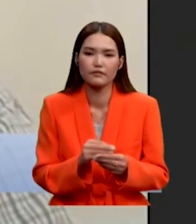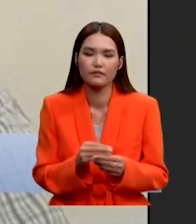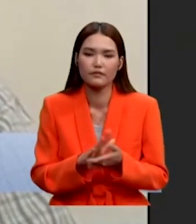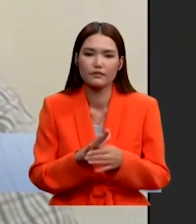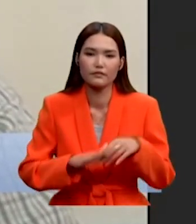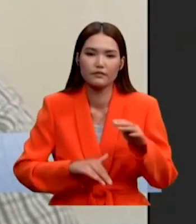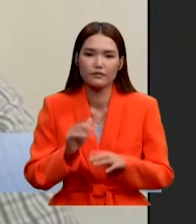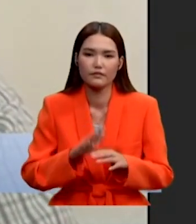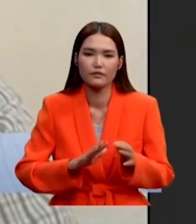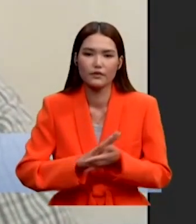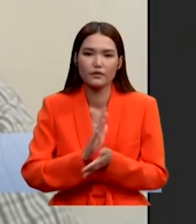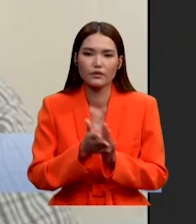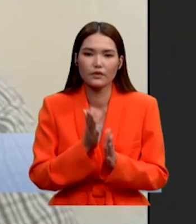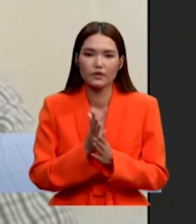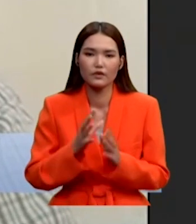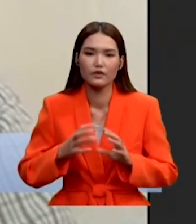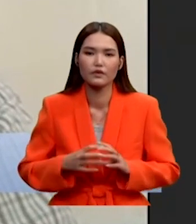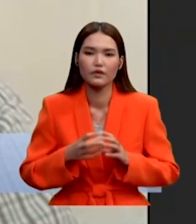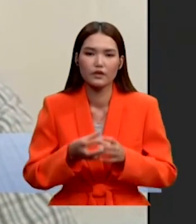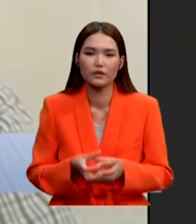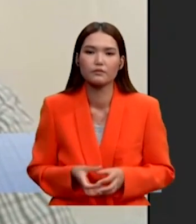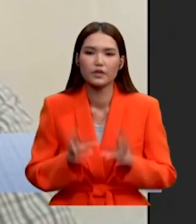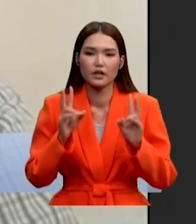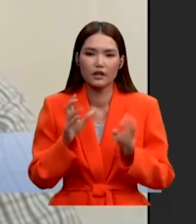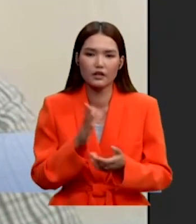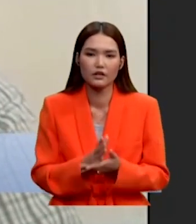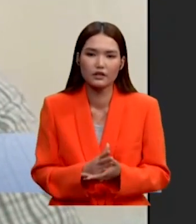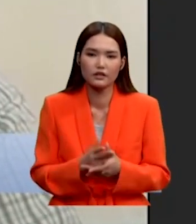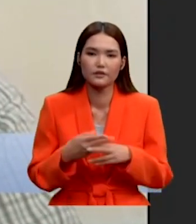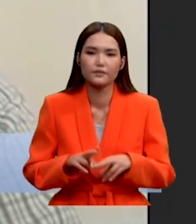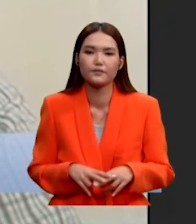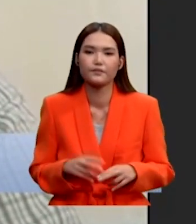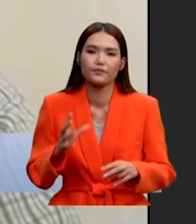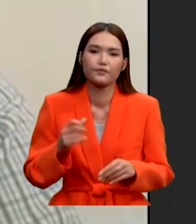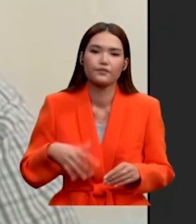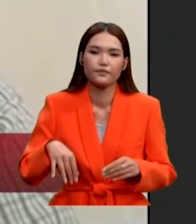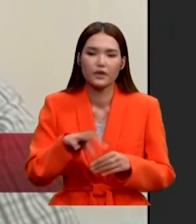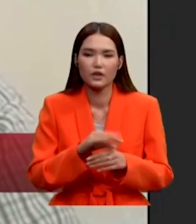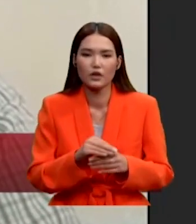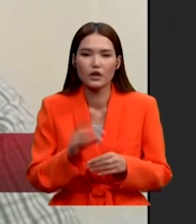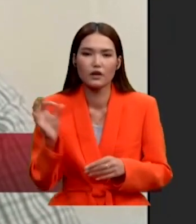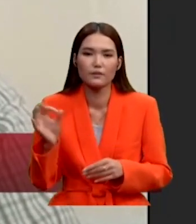от Мирового океана, от морских портов